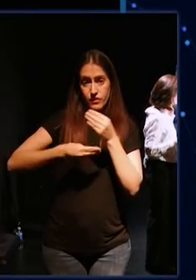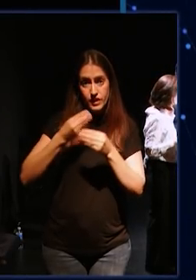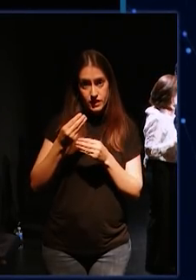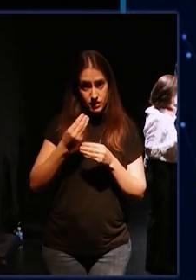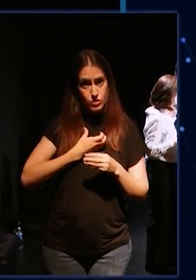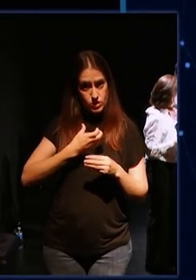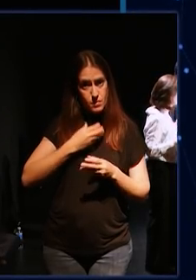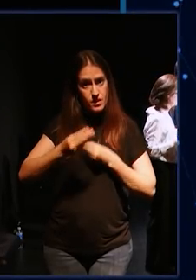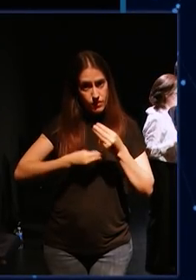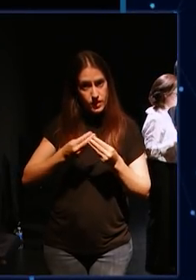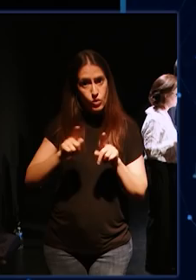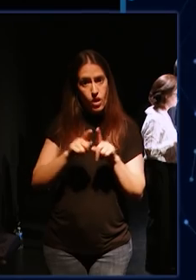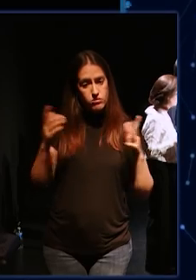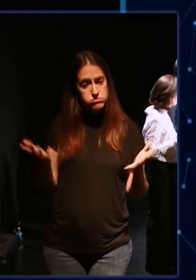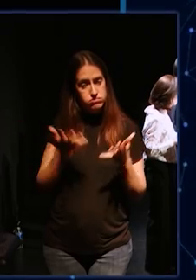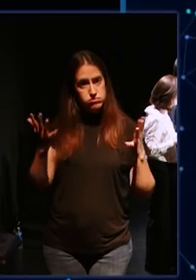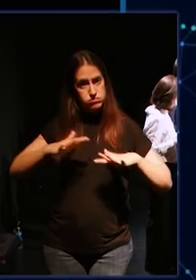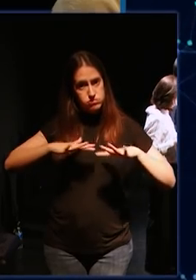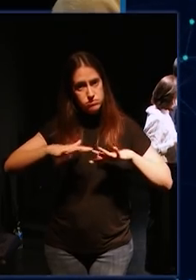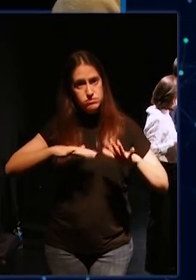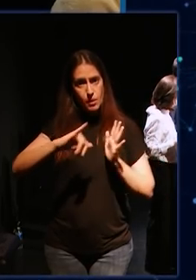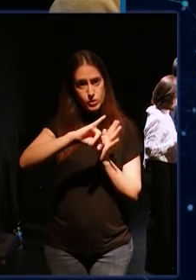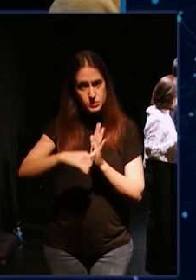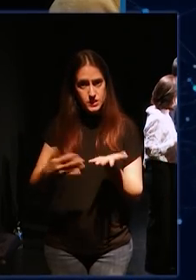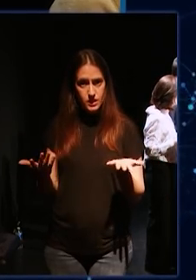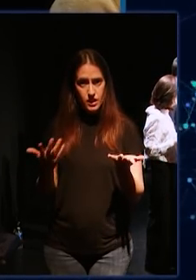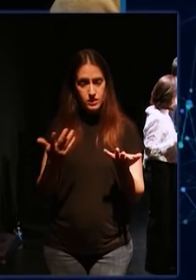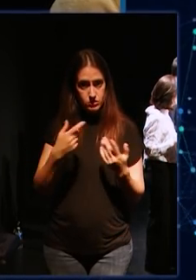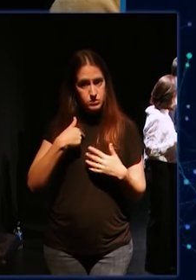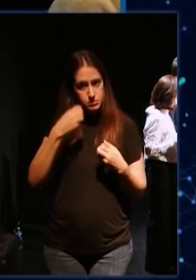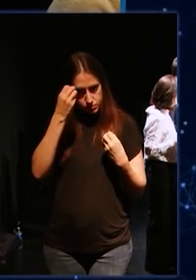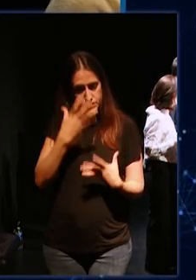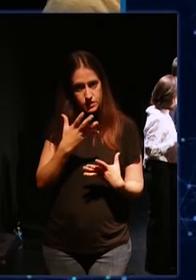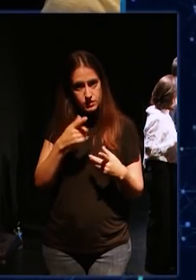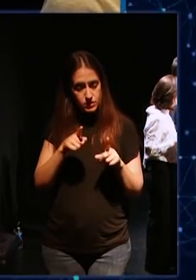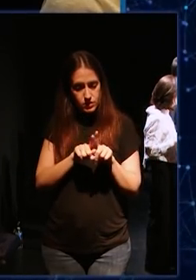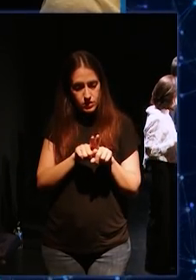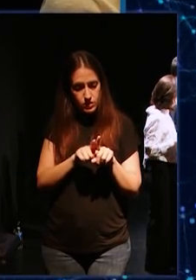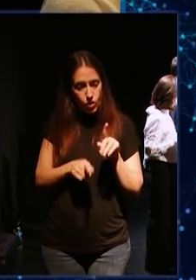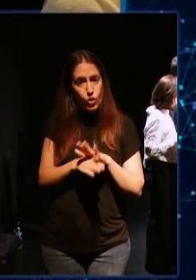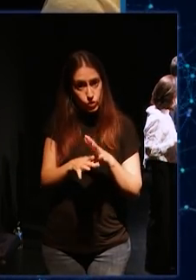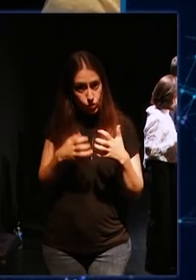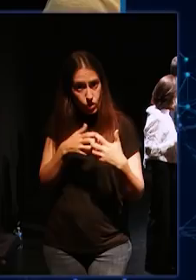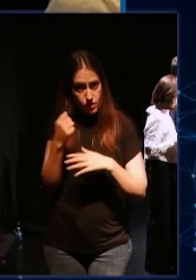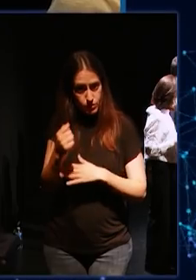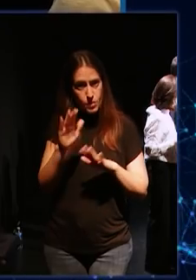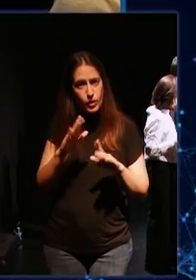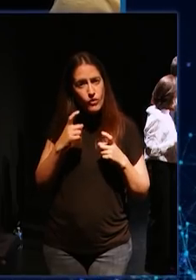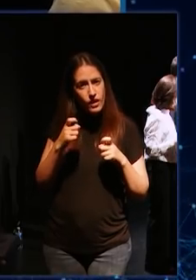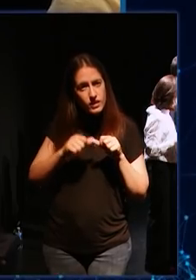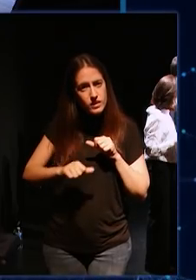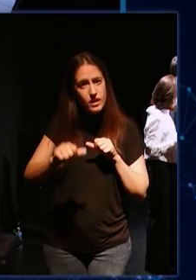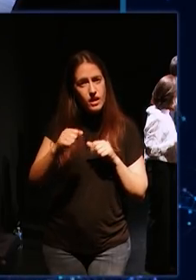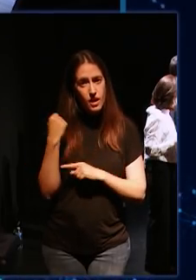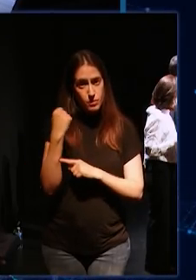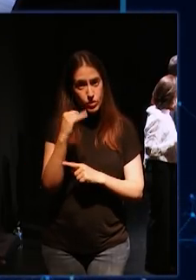de l'Ajuntament del comerç de potenciar doncs, tot el tema de proximitat, perfecte, però ho seguirem impulsant, però també hem de donar